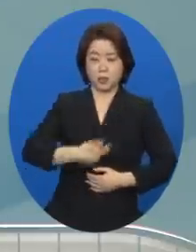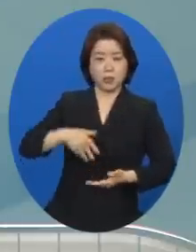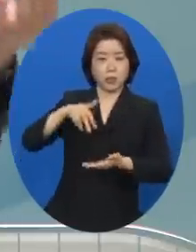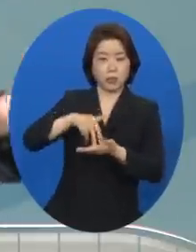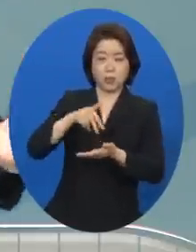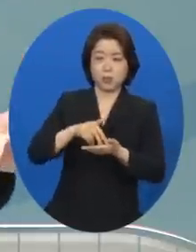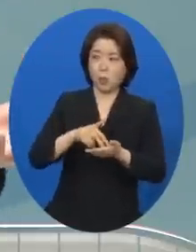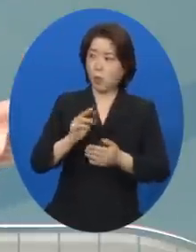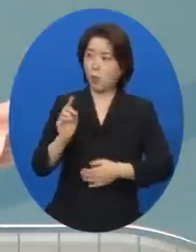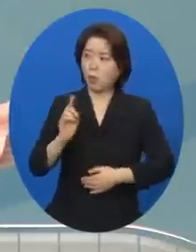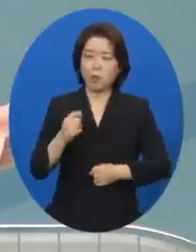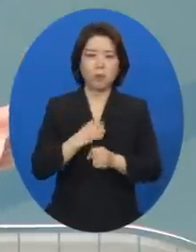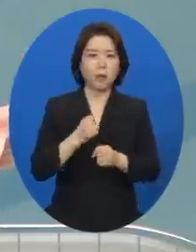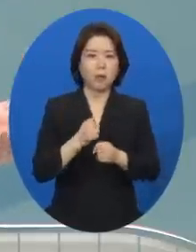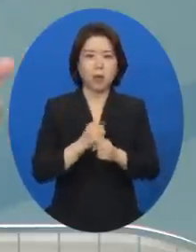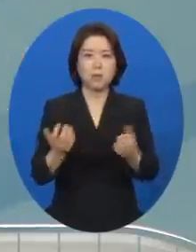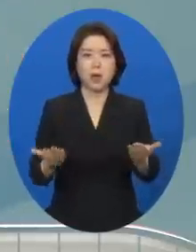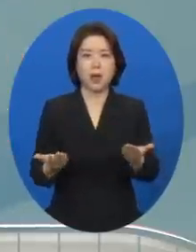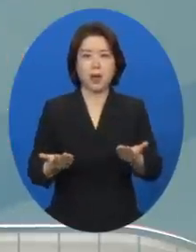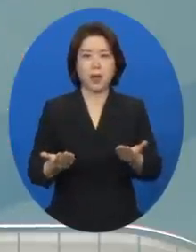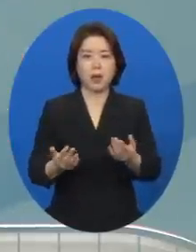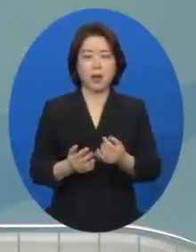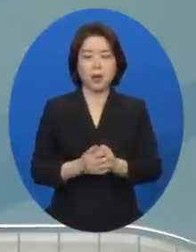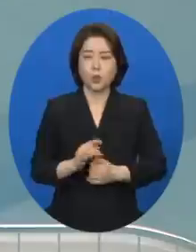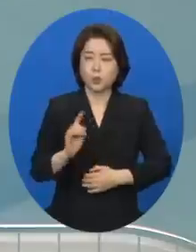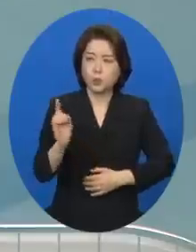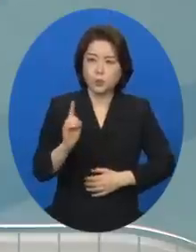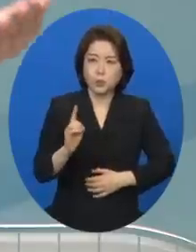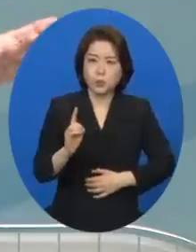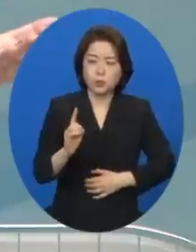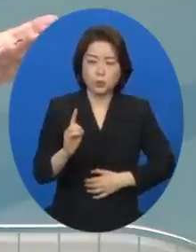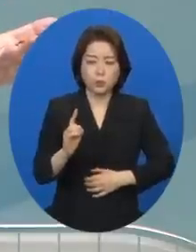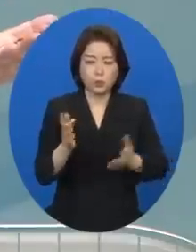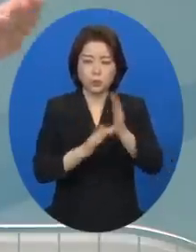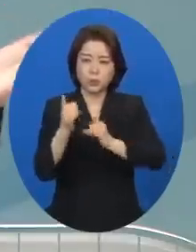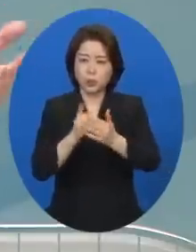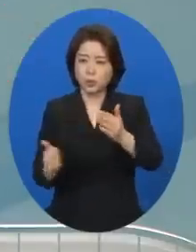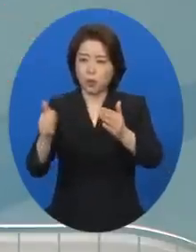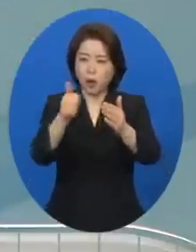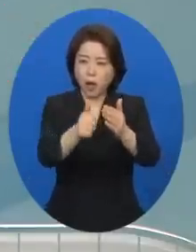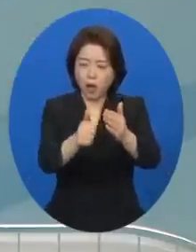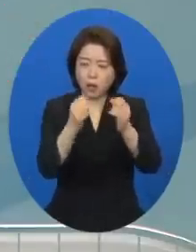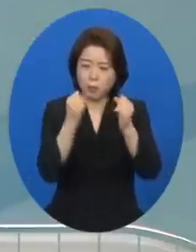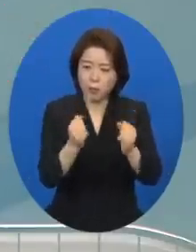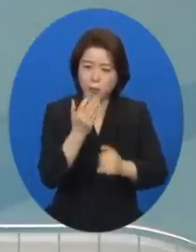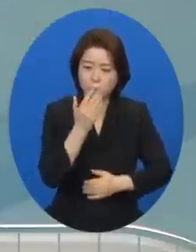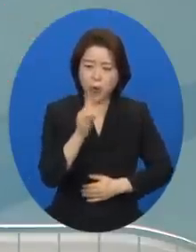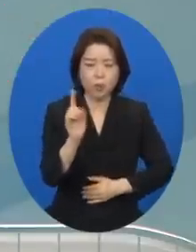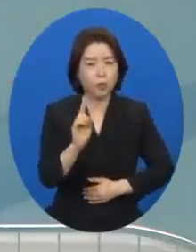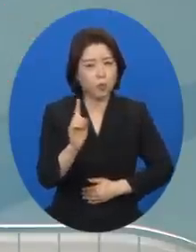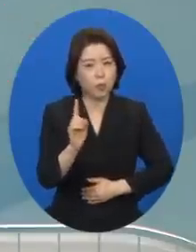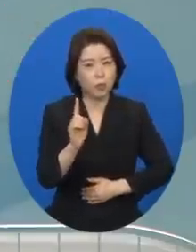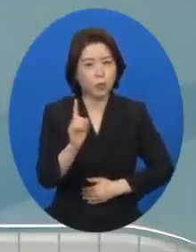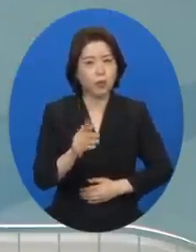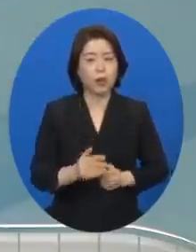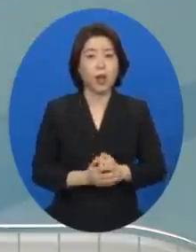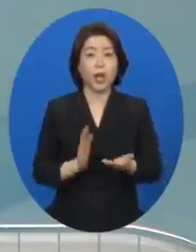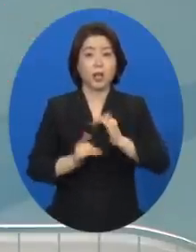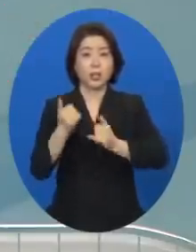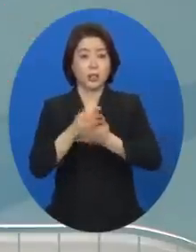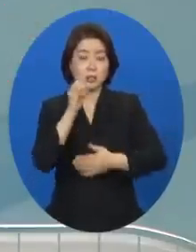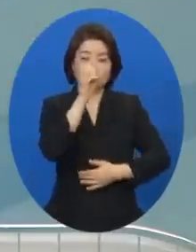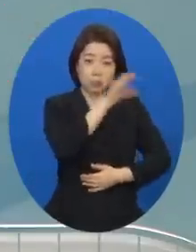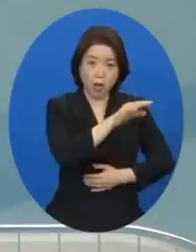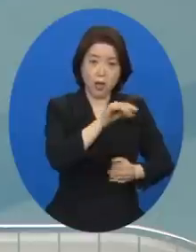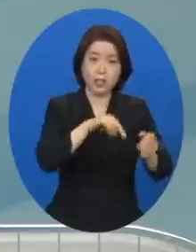굉장히 당황스러운 일이죠 어떻게 예수님 안에 거 머물 수 있겠냐 말이야 예수님이 이렇게 말씀 하신